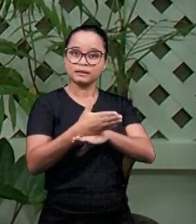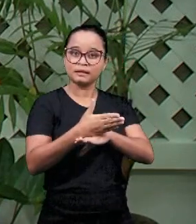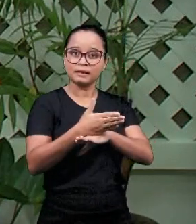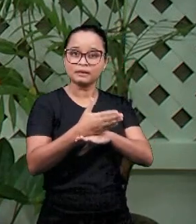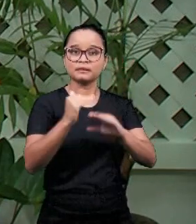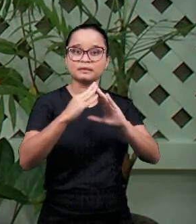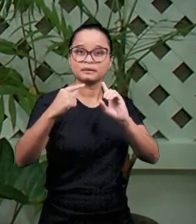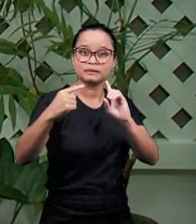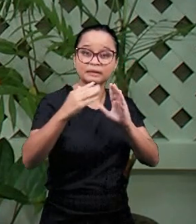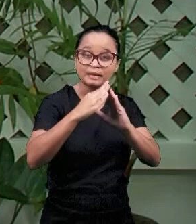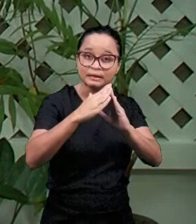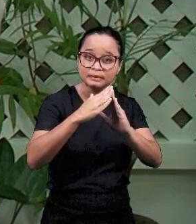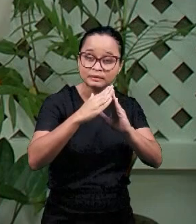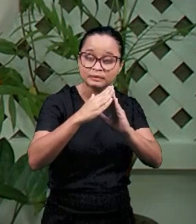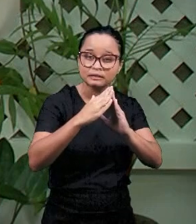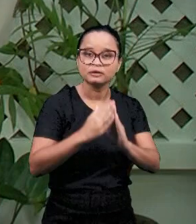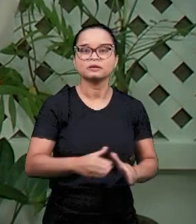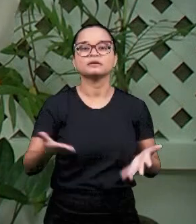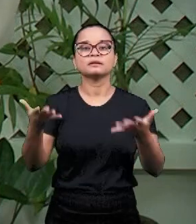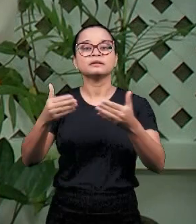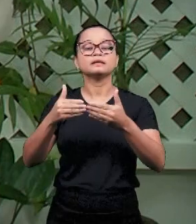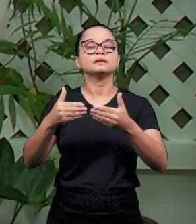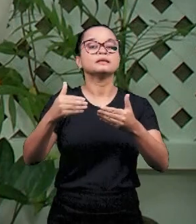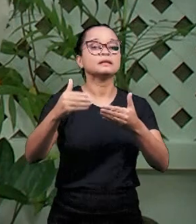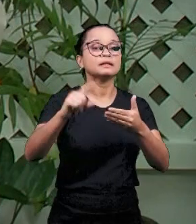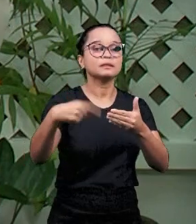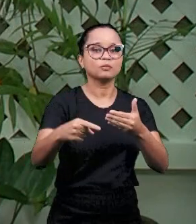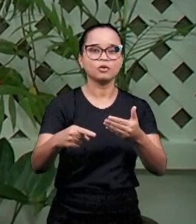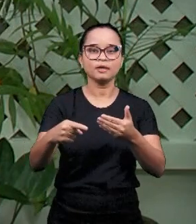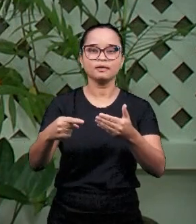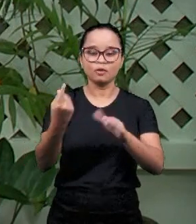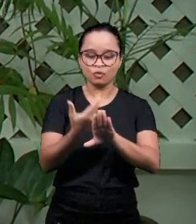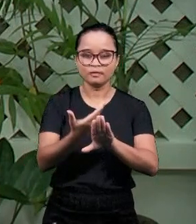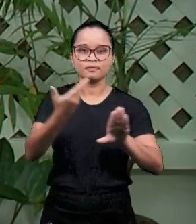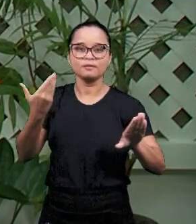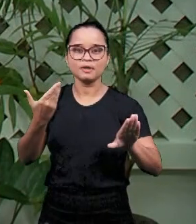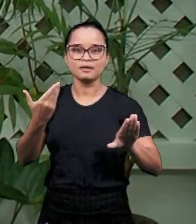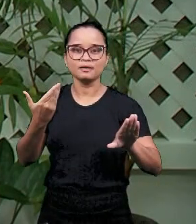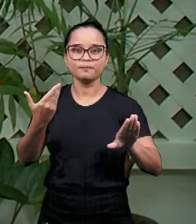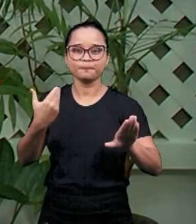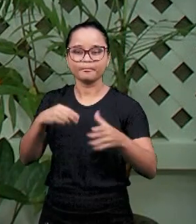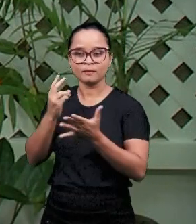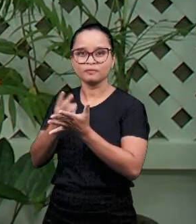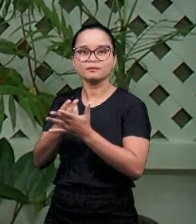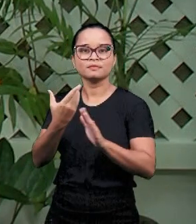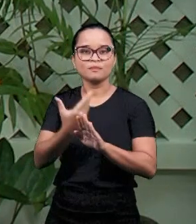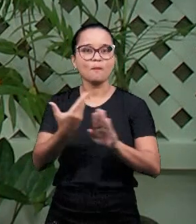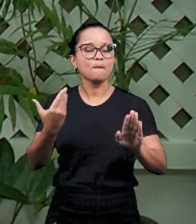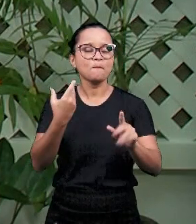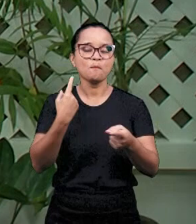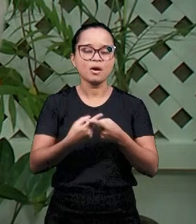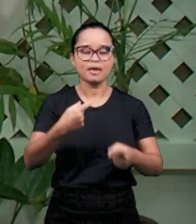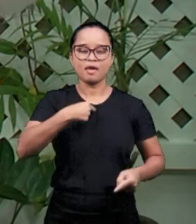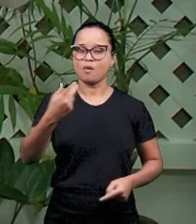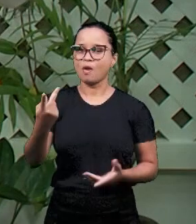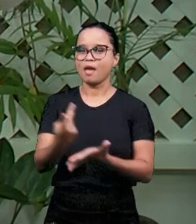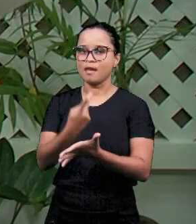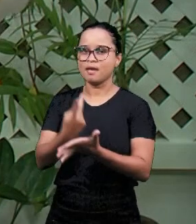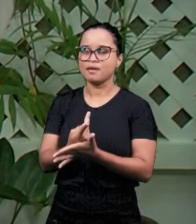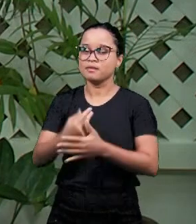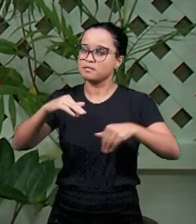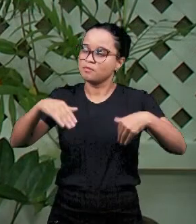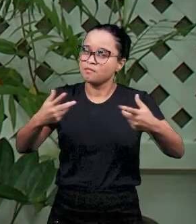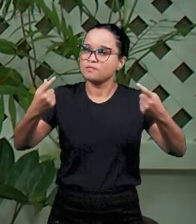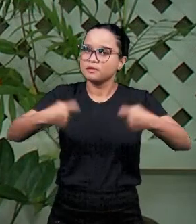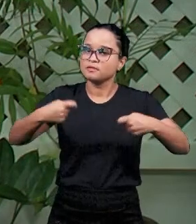toi. L'appel est maintenant la sanctification. Donc, ce que j'ai fait des erreurs,